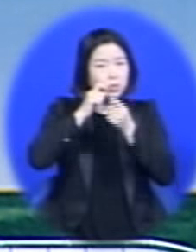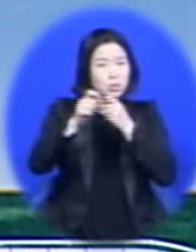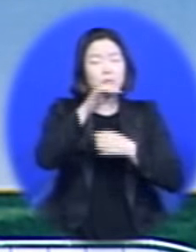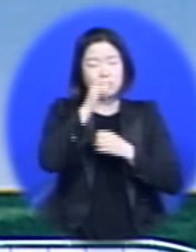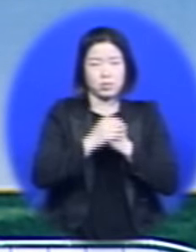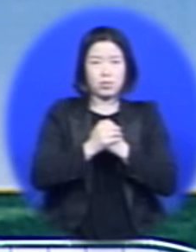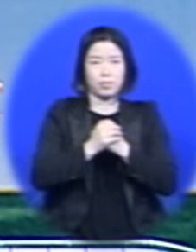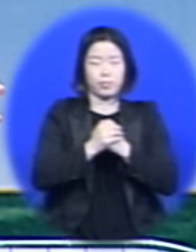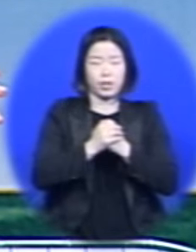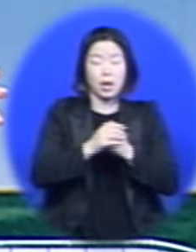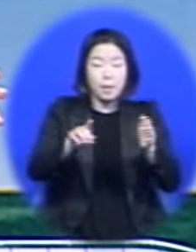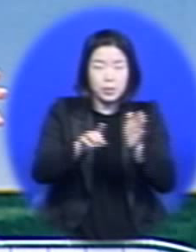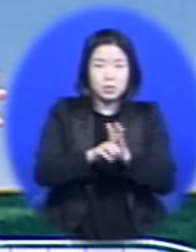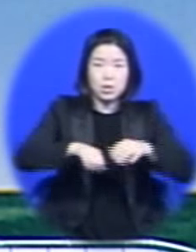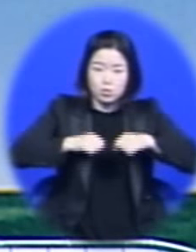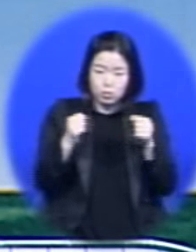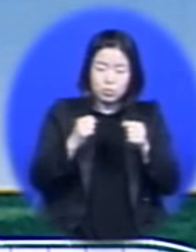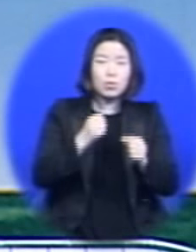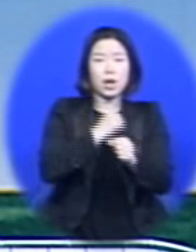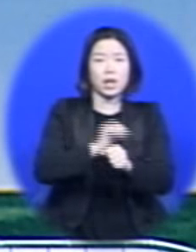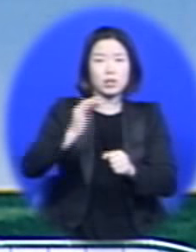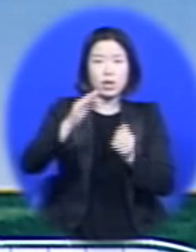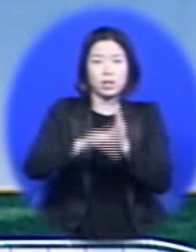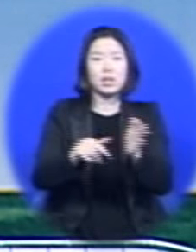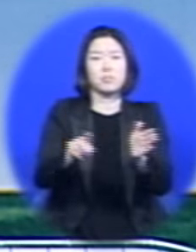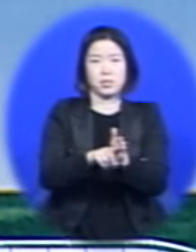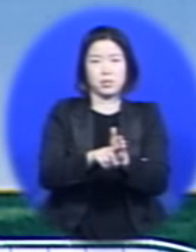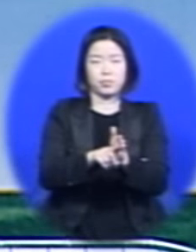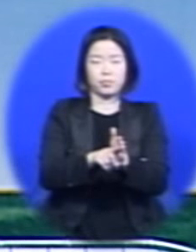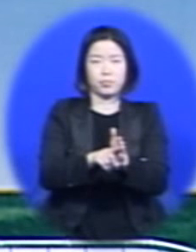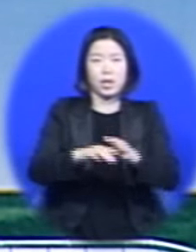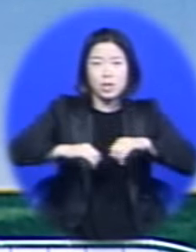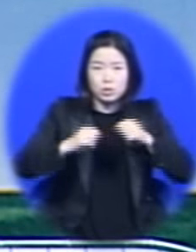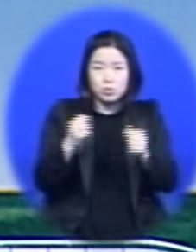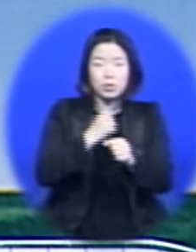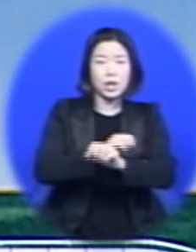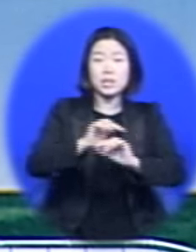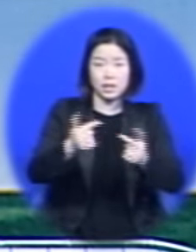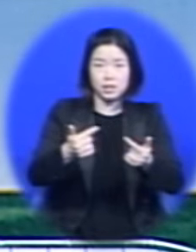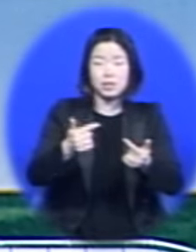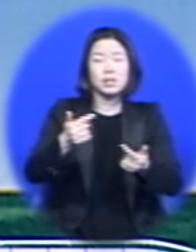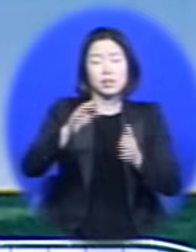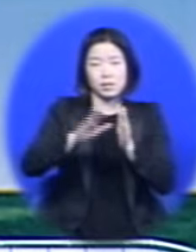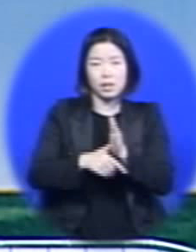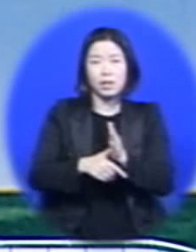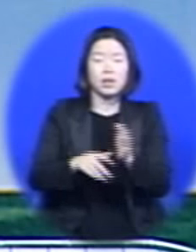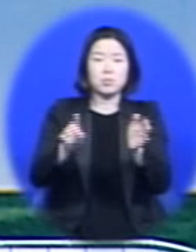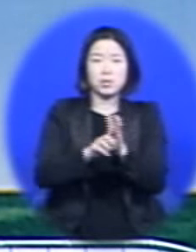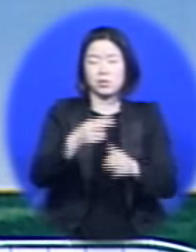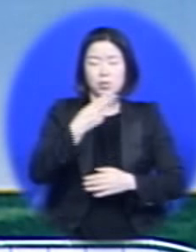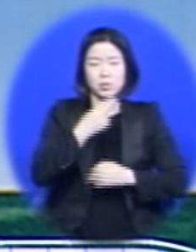될 때의 믿음인 것입니다. 순종은 안 하는데 믿는 경우는 없습니다. 우리가